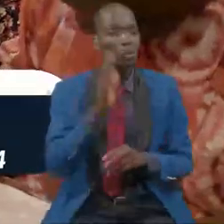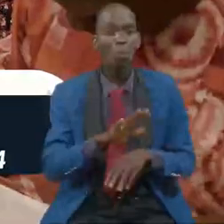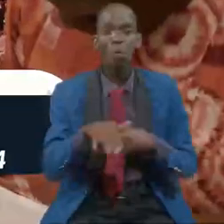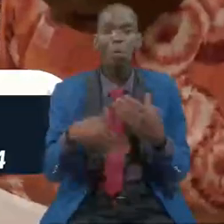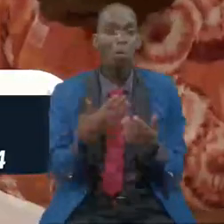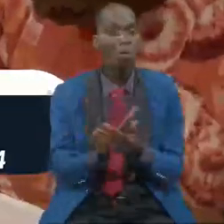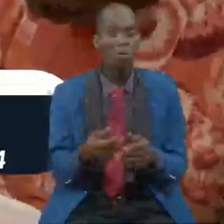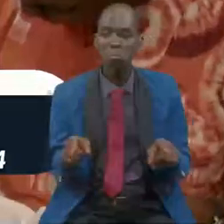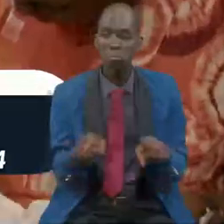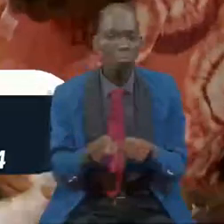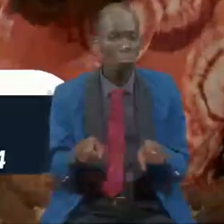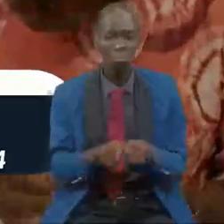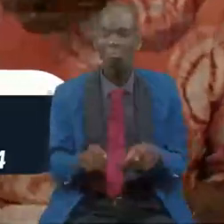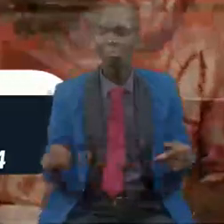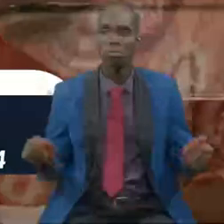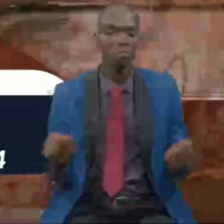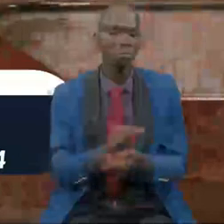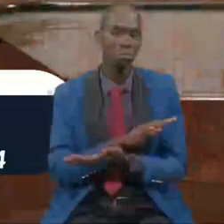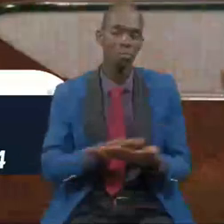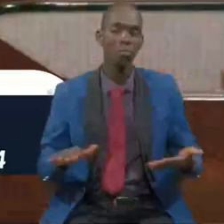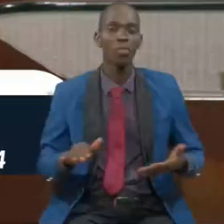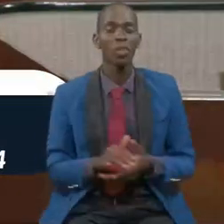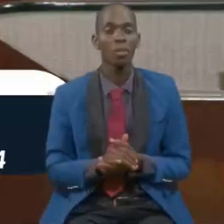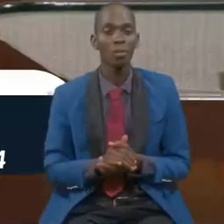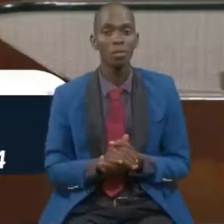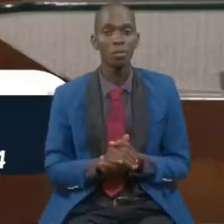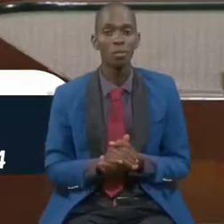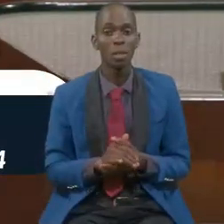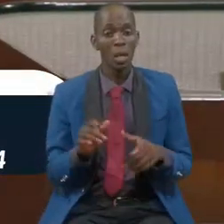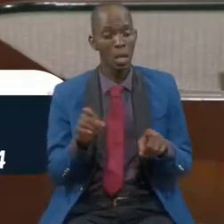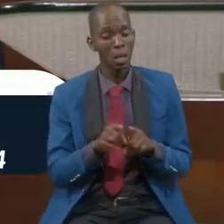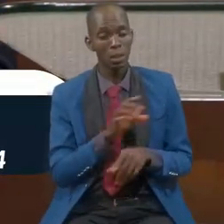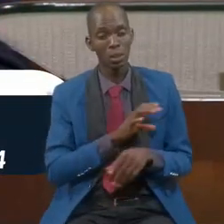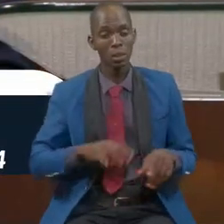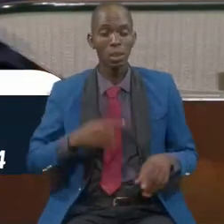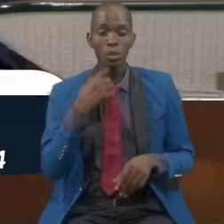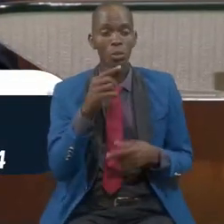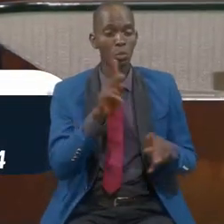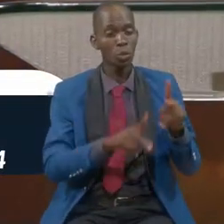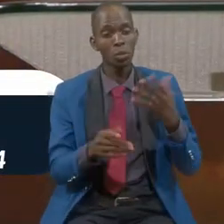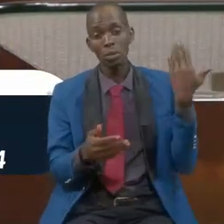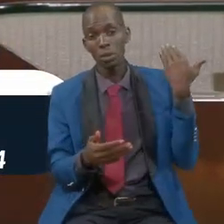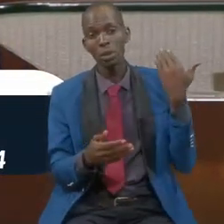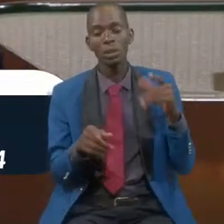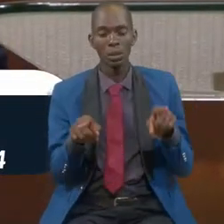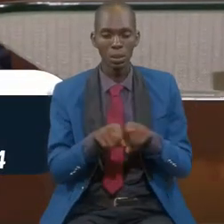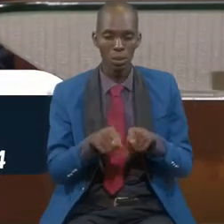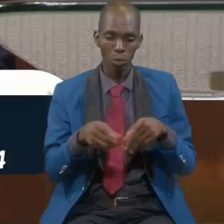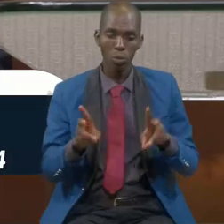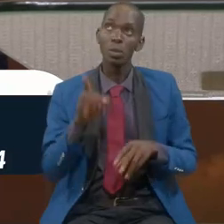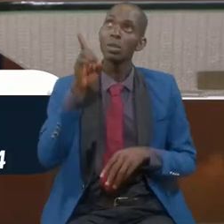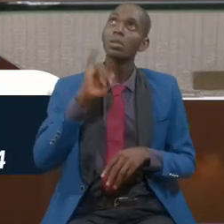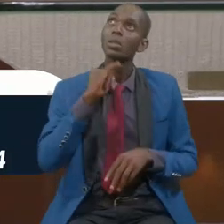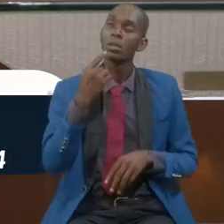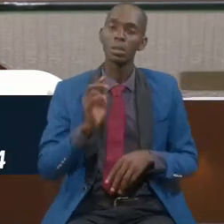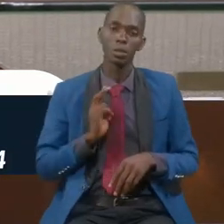vous repentez, vous périrez tous également. Comme il leur a déclaré la parole à l'époque, là,